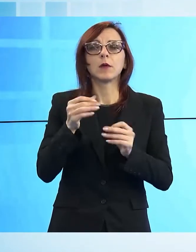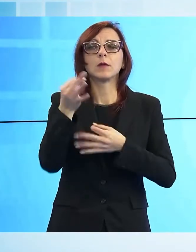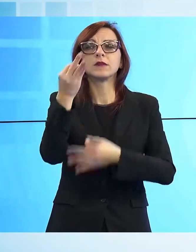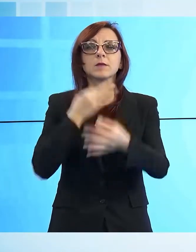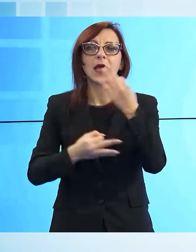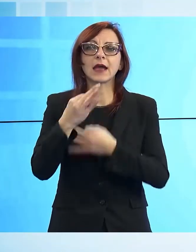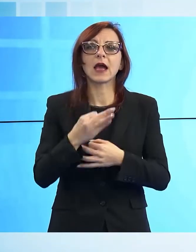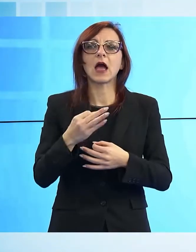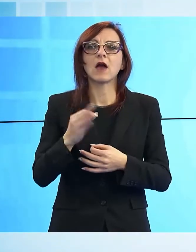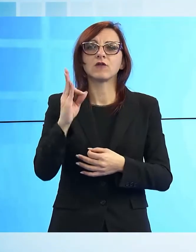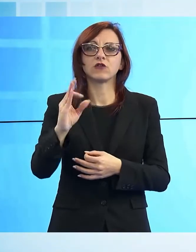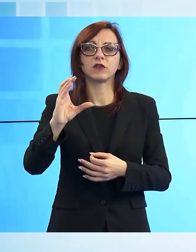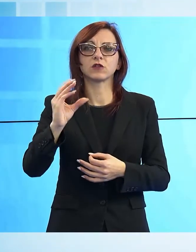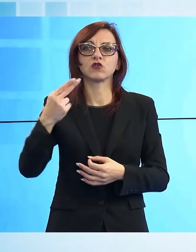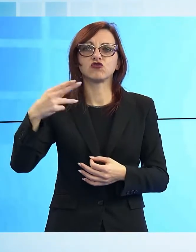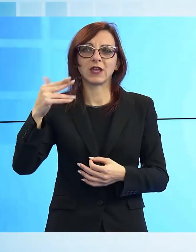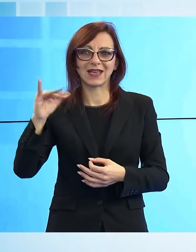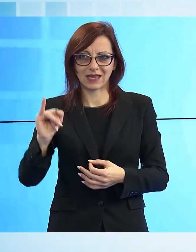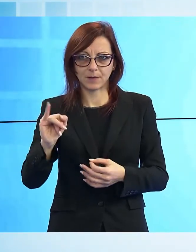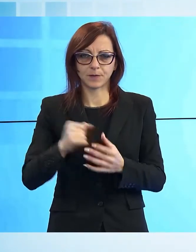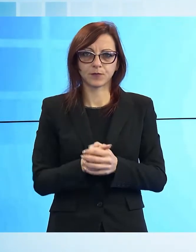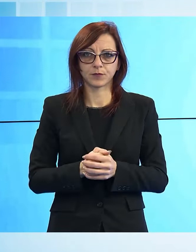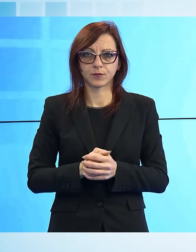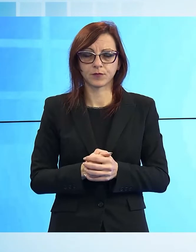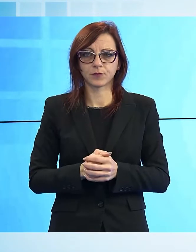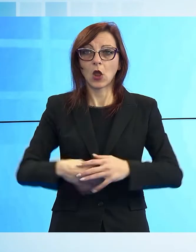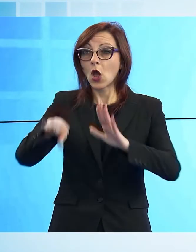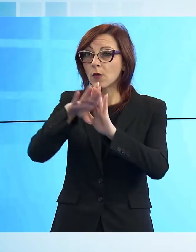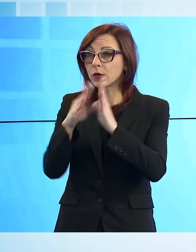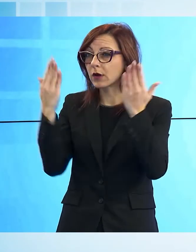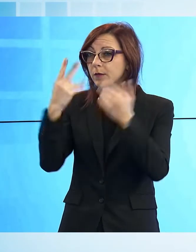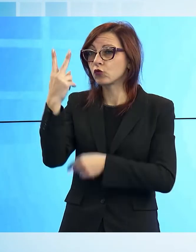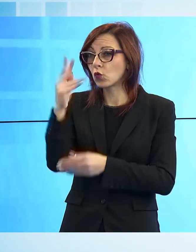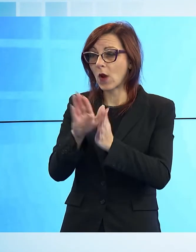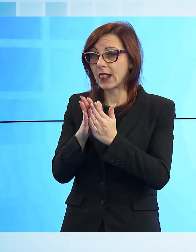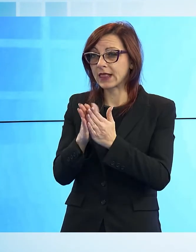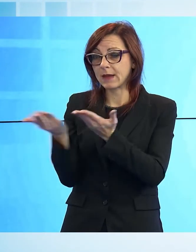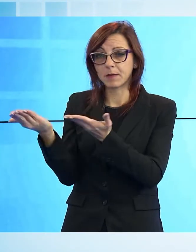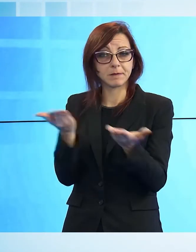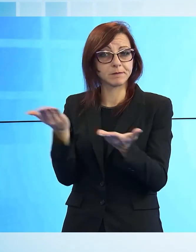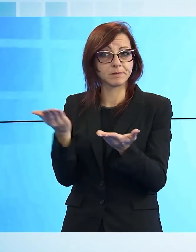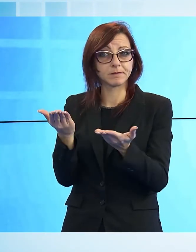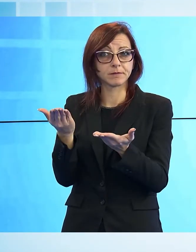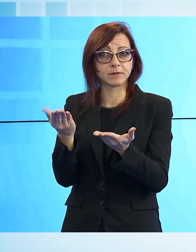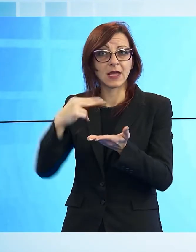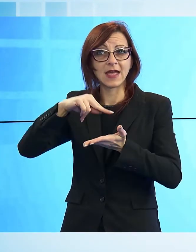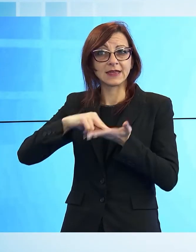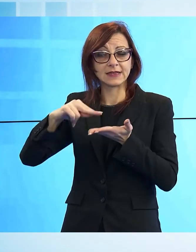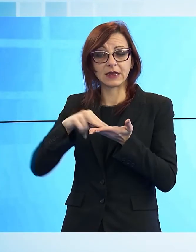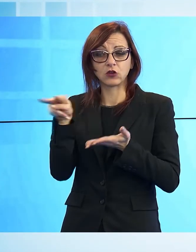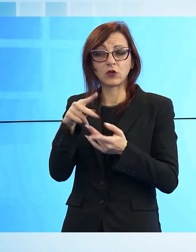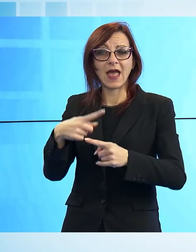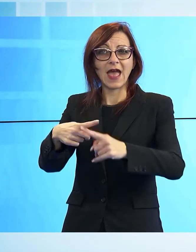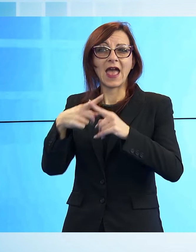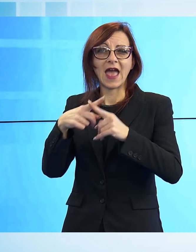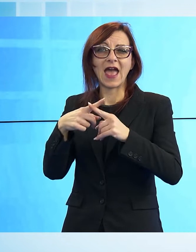Francesco Cecchi. Il programma della serata prevede la presentazione di due libri, scritti tutti e due da ex